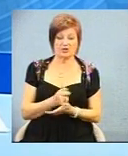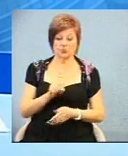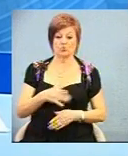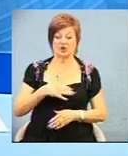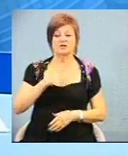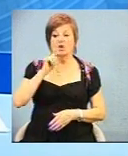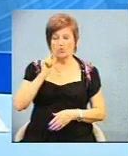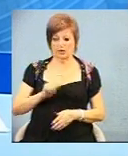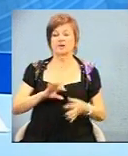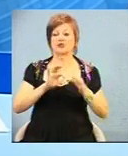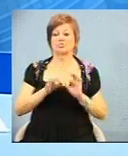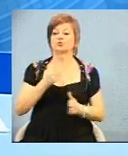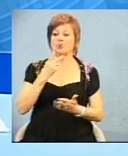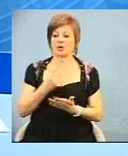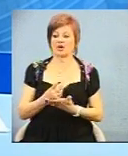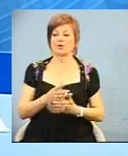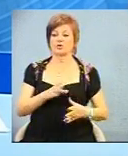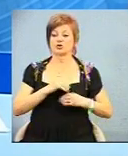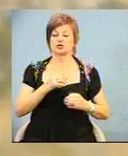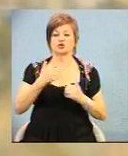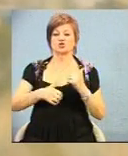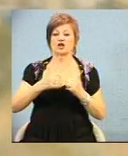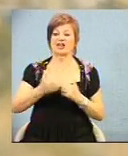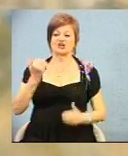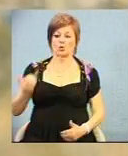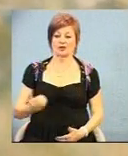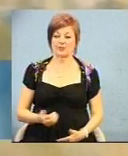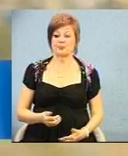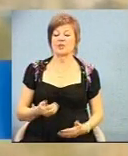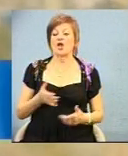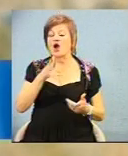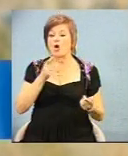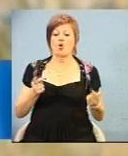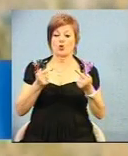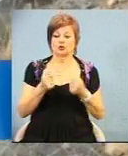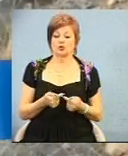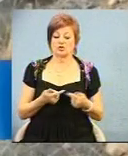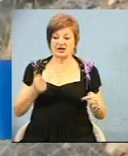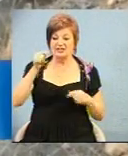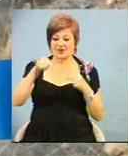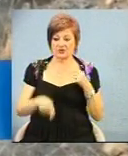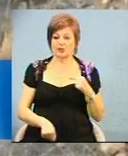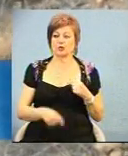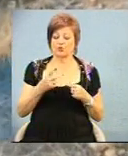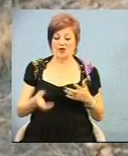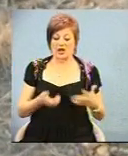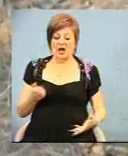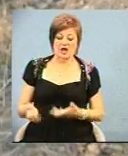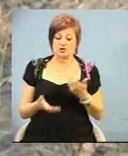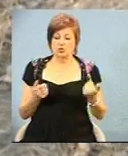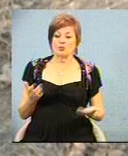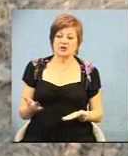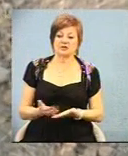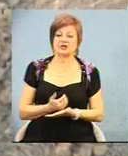України. Подробиці у сюжеті наших колег з Херсону. Практично одночасно на різній глибині у двох розкопах на городищі